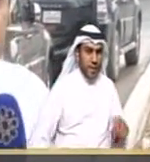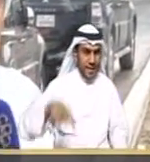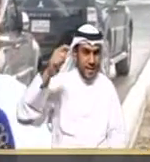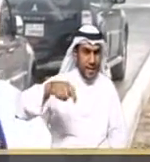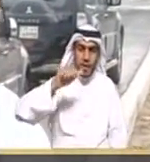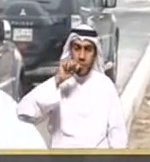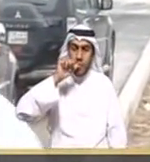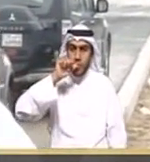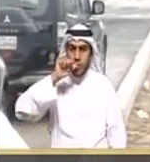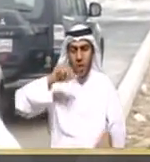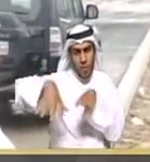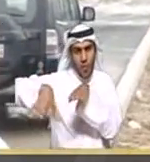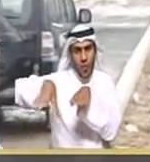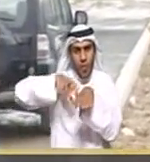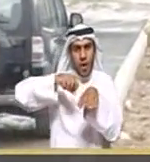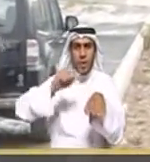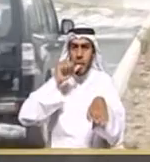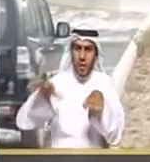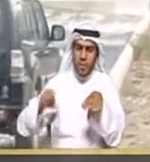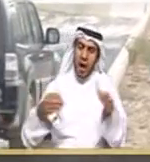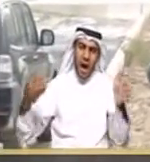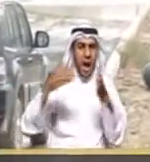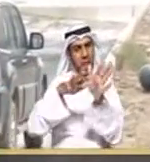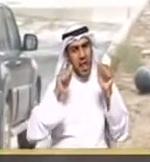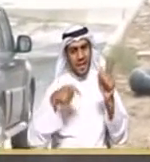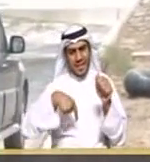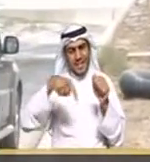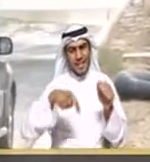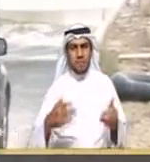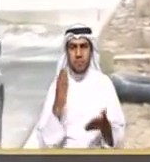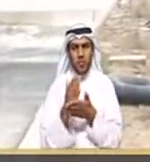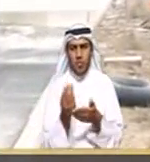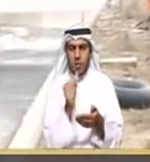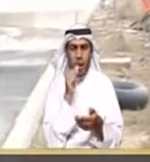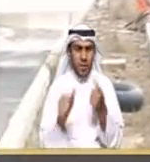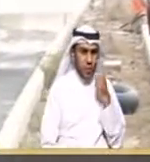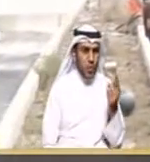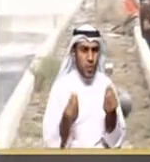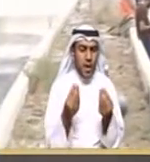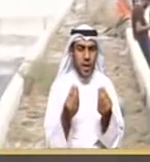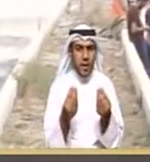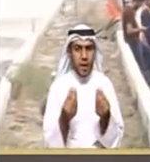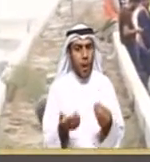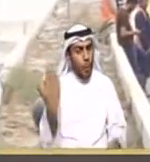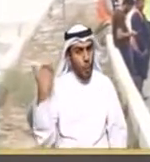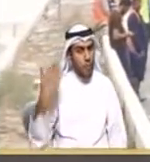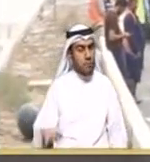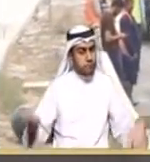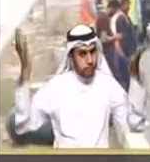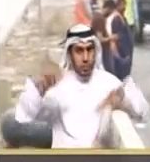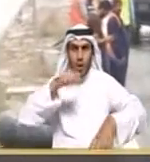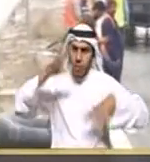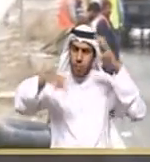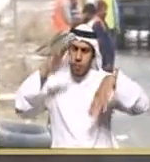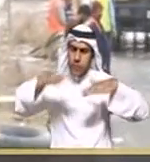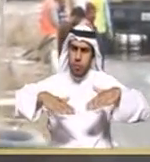هي تعتبر العمليه قبل الاخيره لسحب الجزء الاخير من المياه، خصوصا وان الكميات كانت كبيره جدا